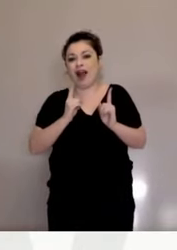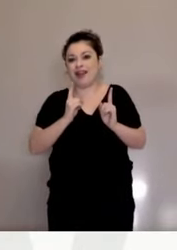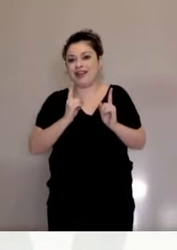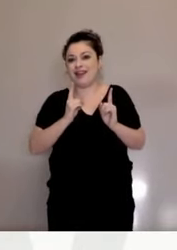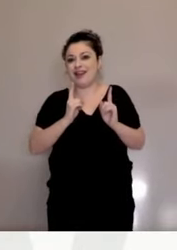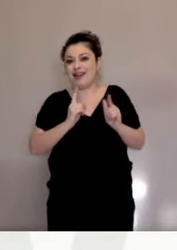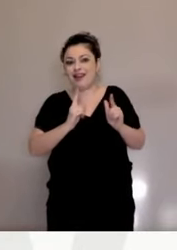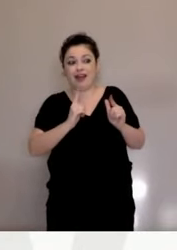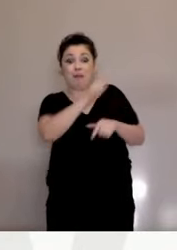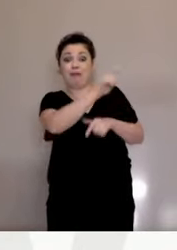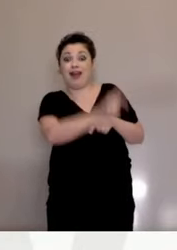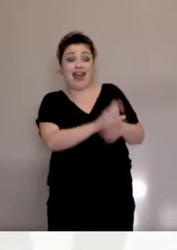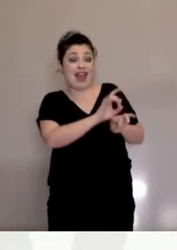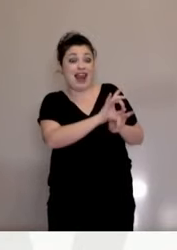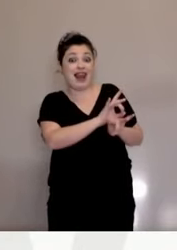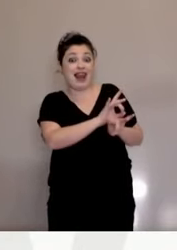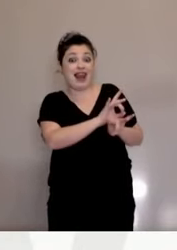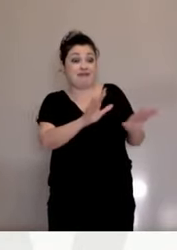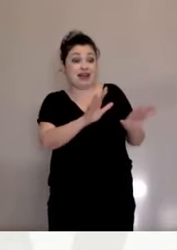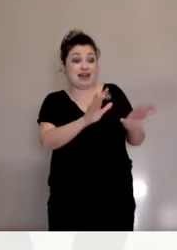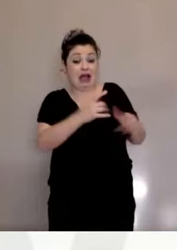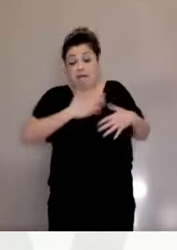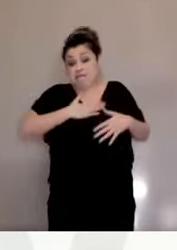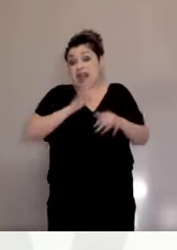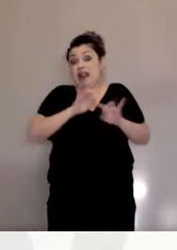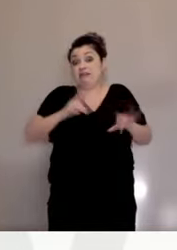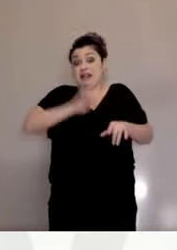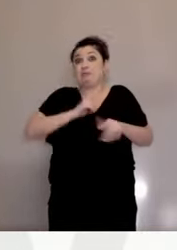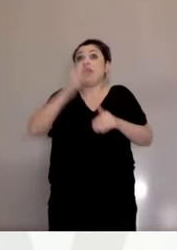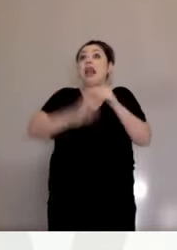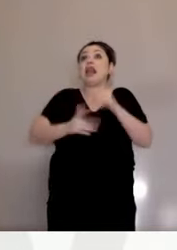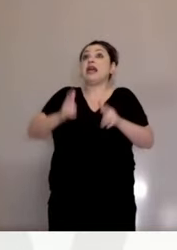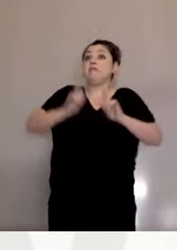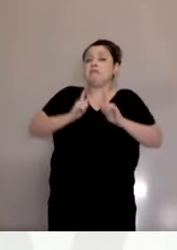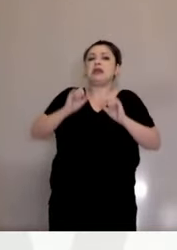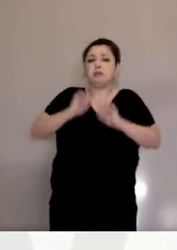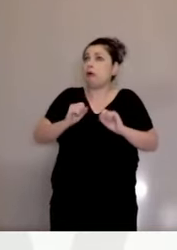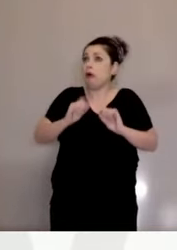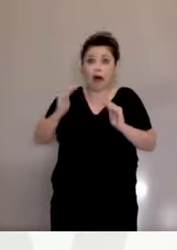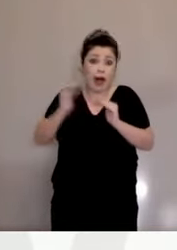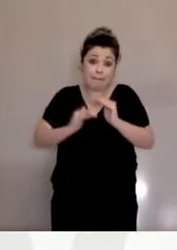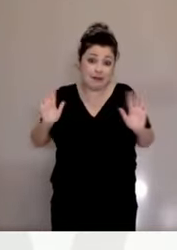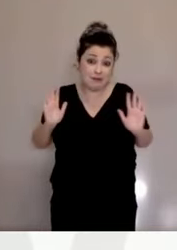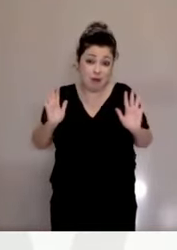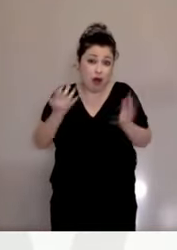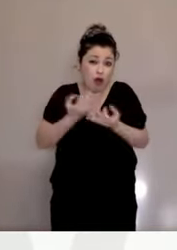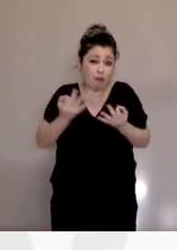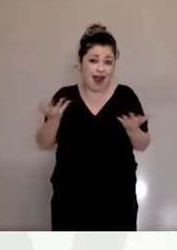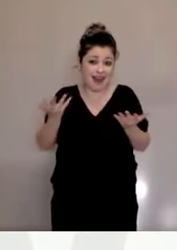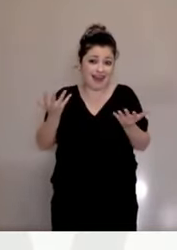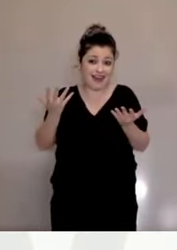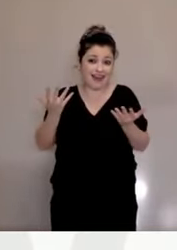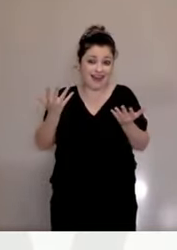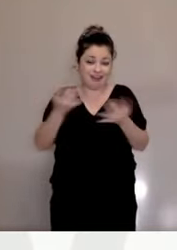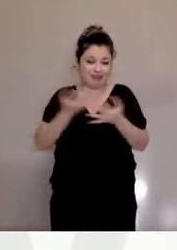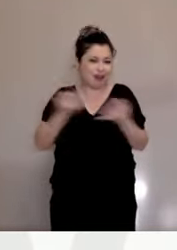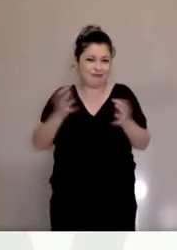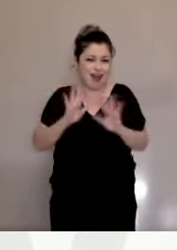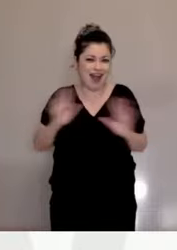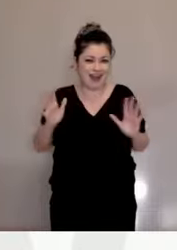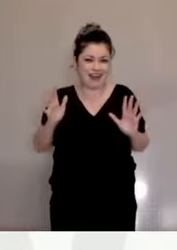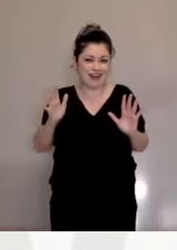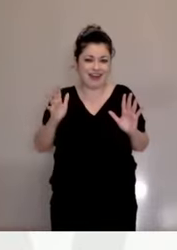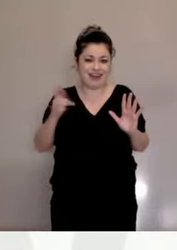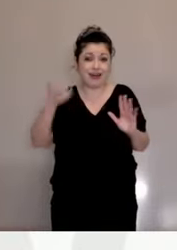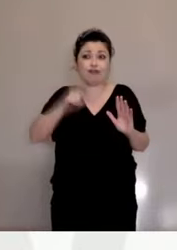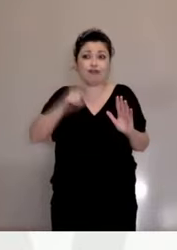di limitare la mia libertà. È il minimum, perché se questo minimum non sarebbe